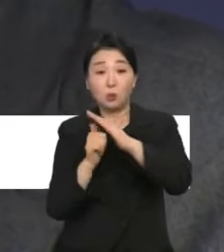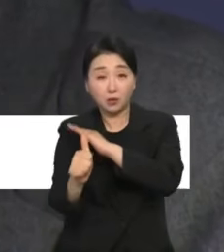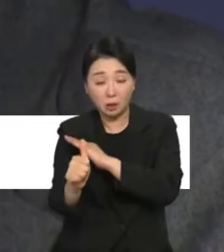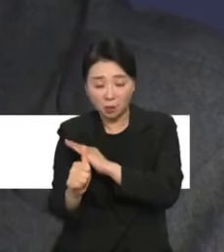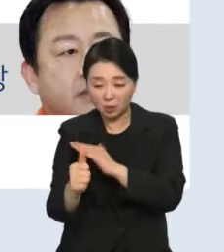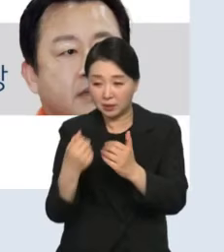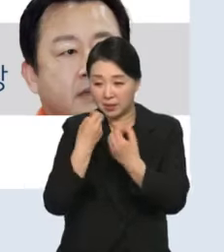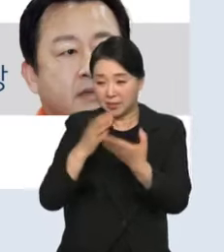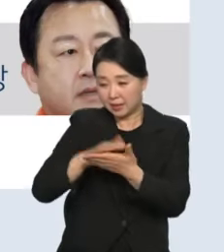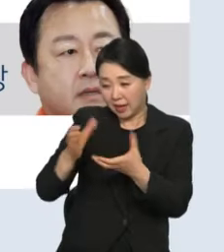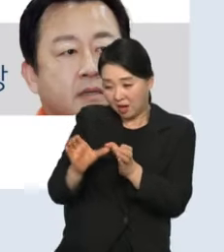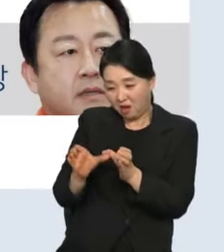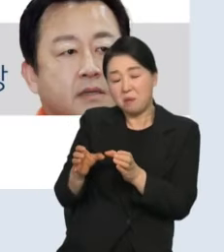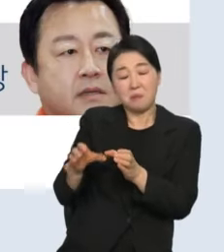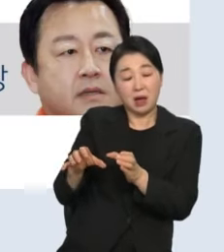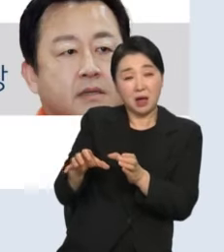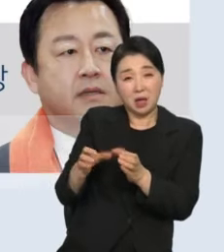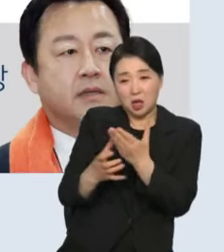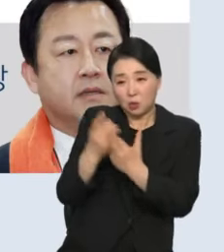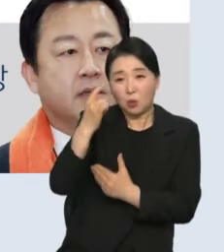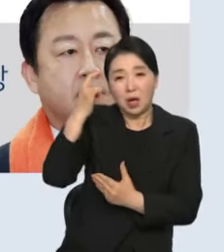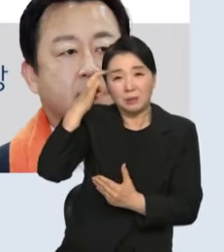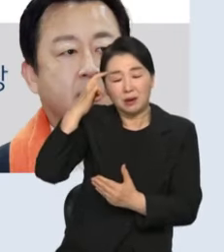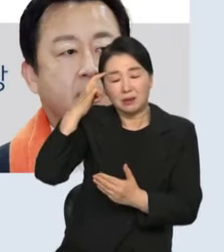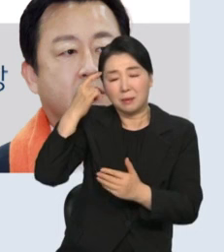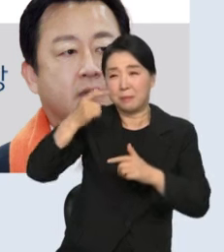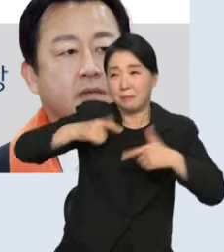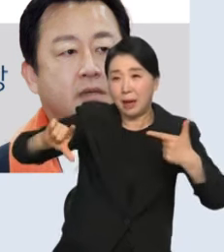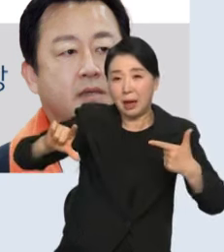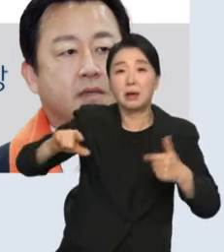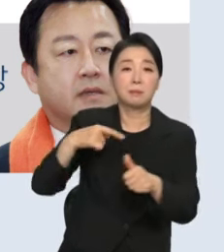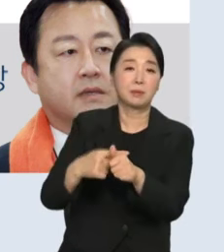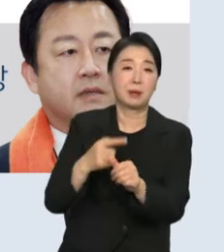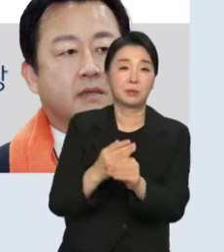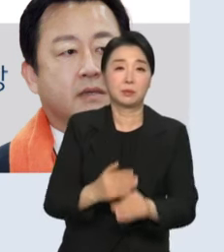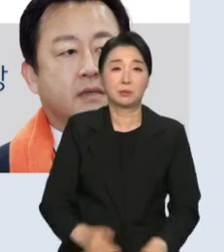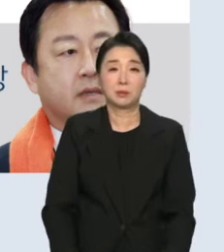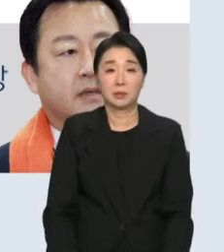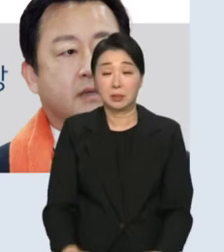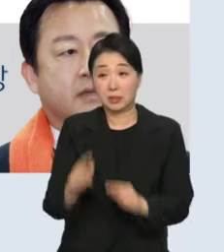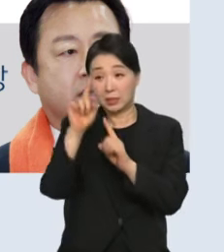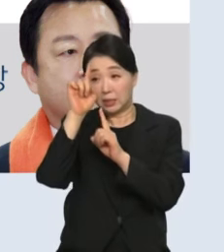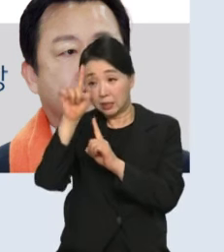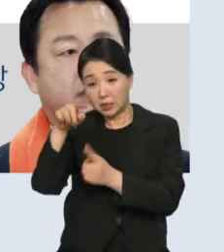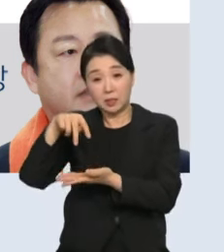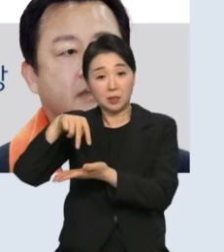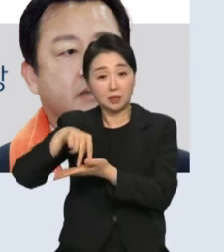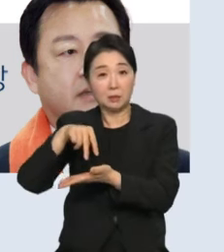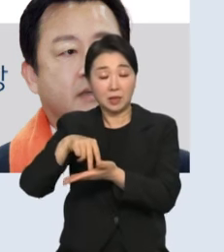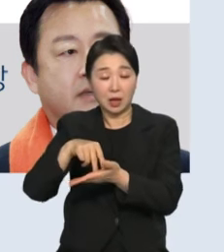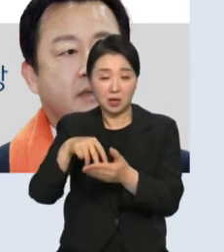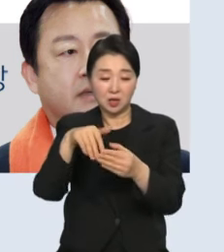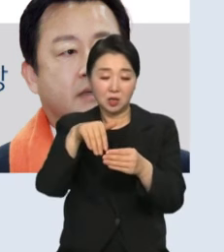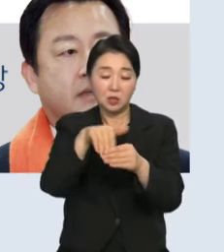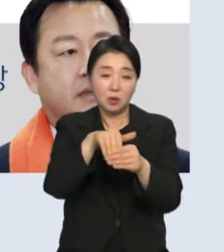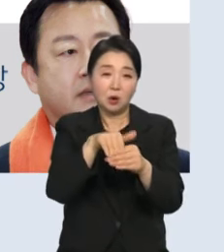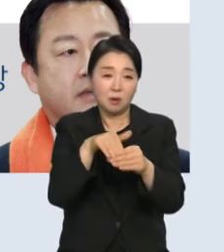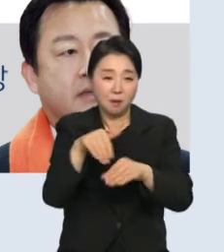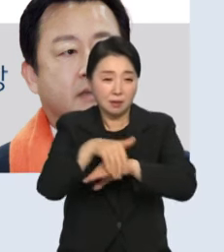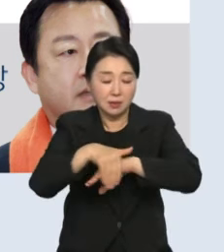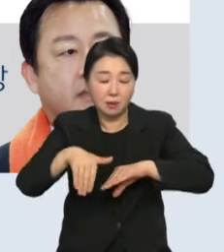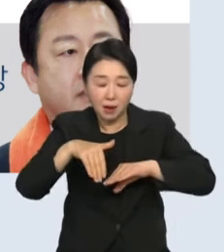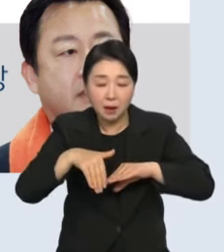개혁신당 세력이 통합 정신을 깨고 있다고 비판했습니다이 대표측이 선거 전략과 정책 캠페인